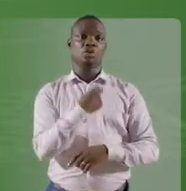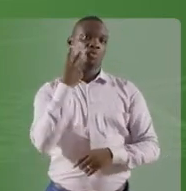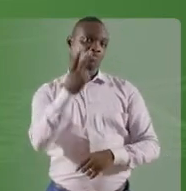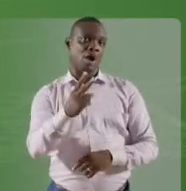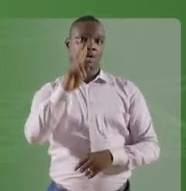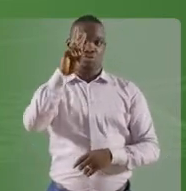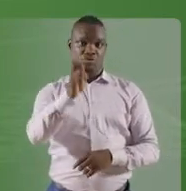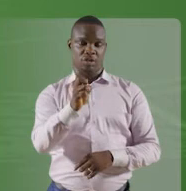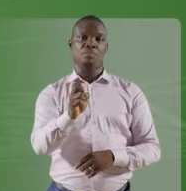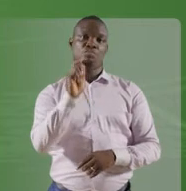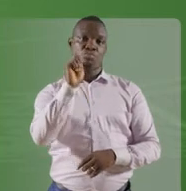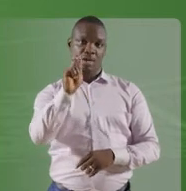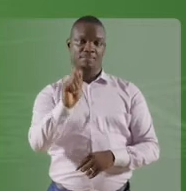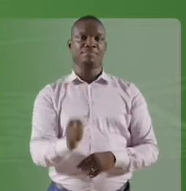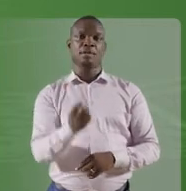petit 2,